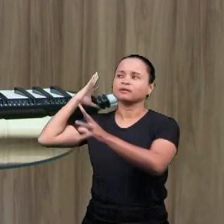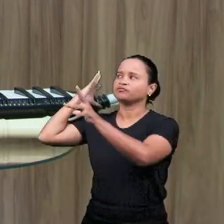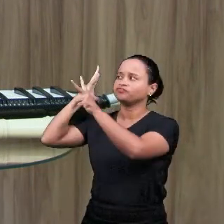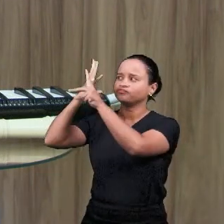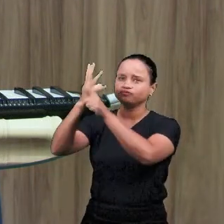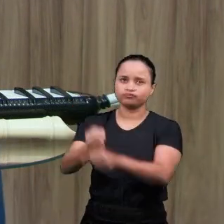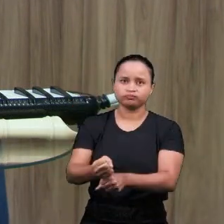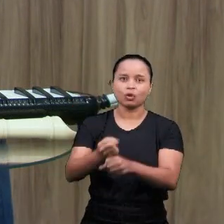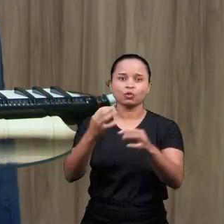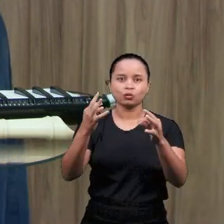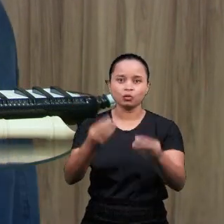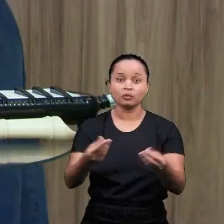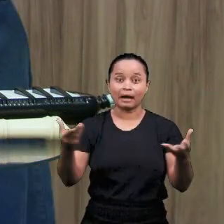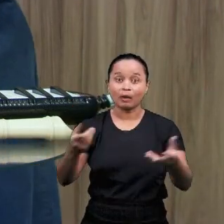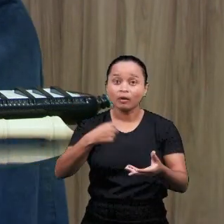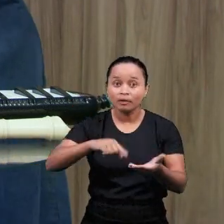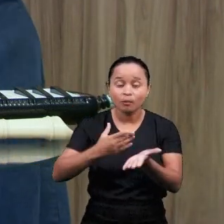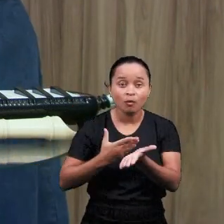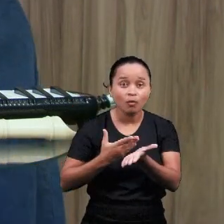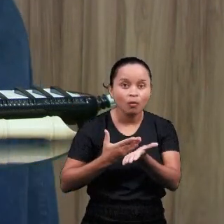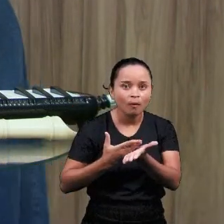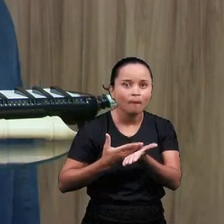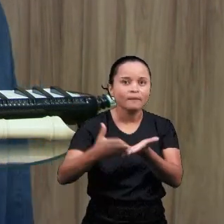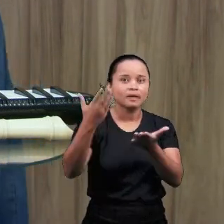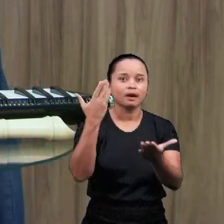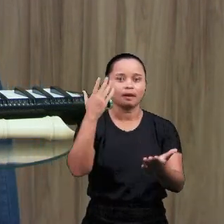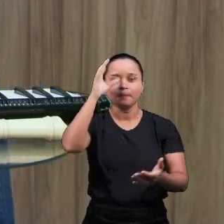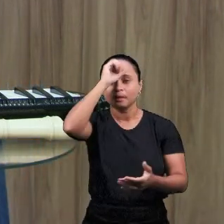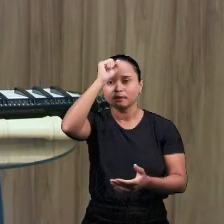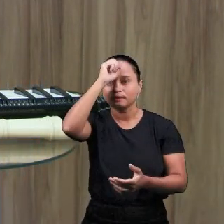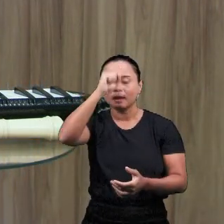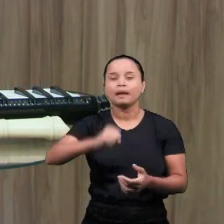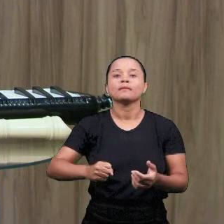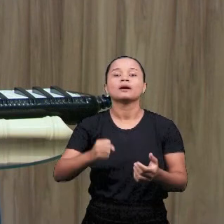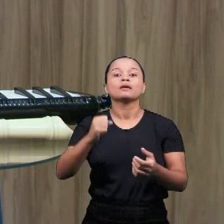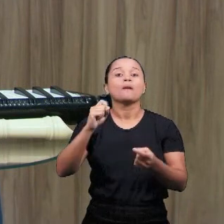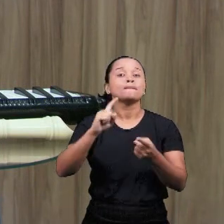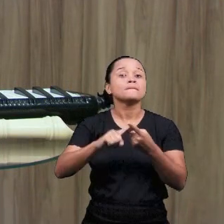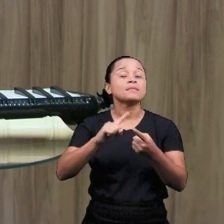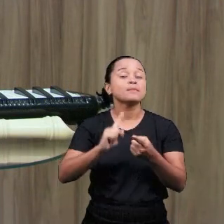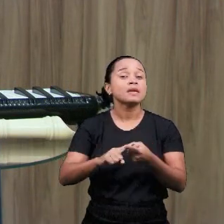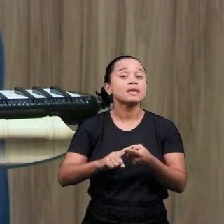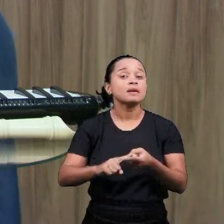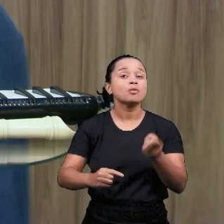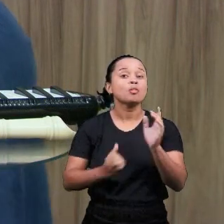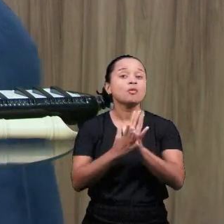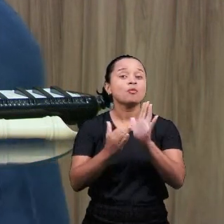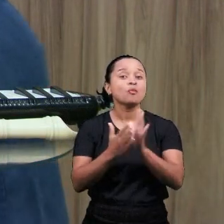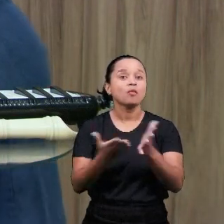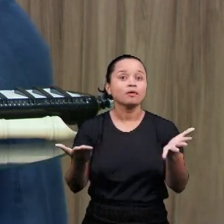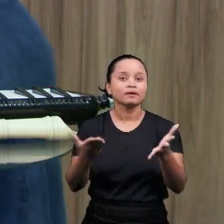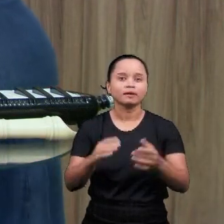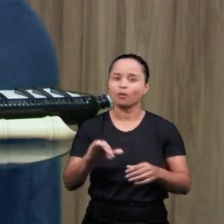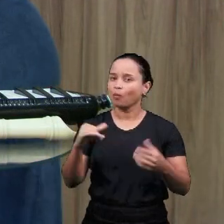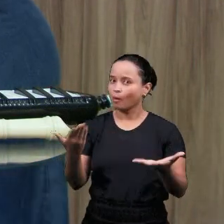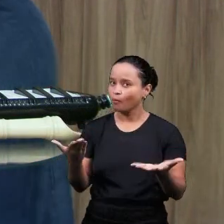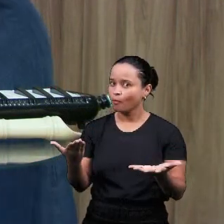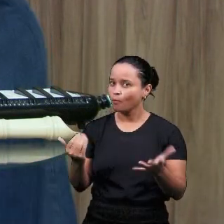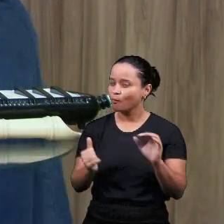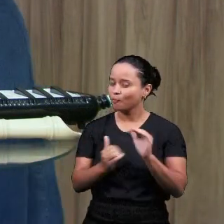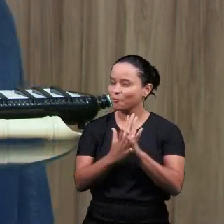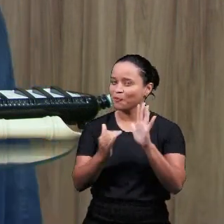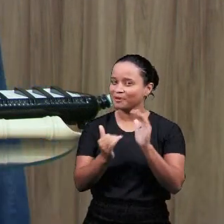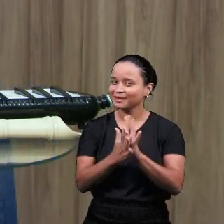allons commencer l'apprentissage de la toute première louange de cette année, qui sera « J'ai une